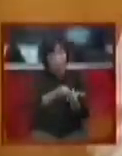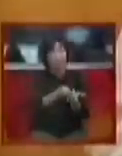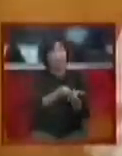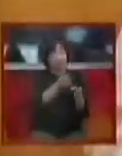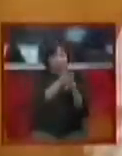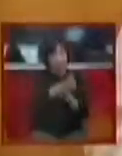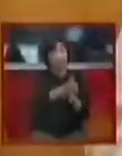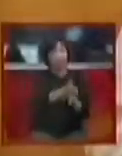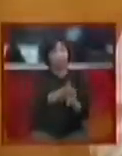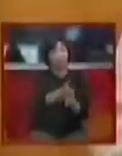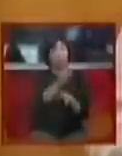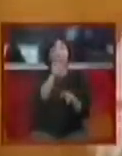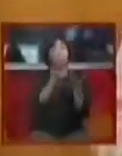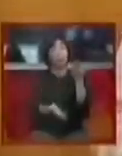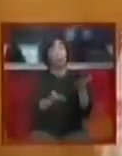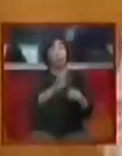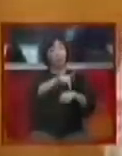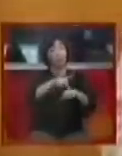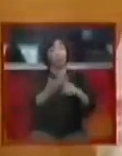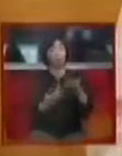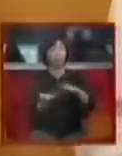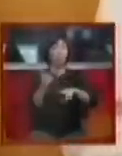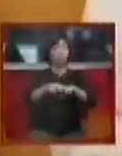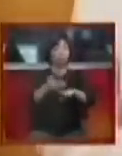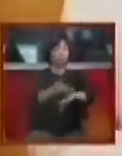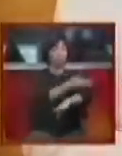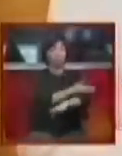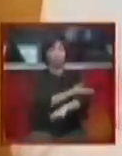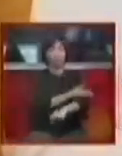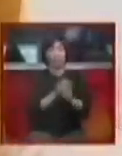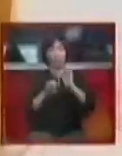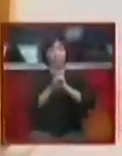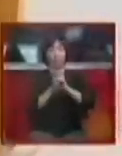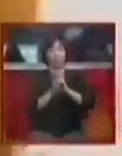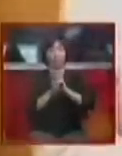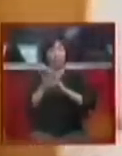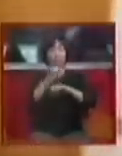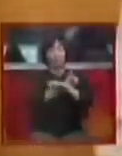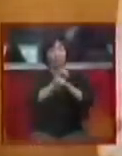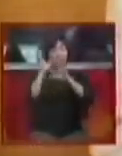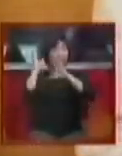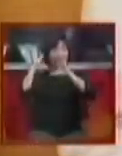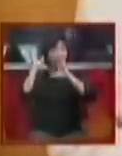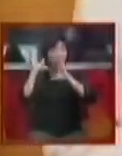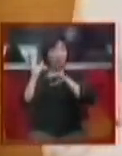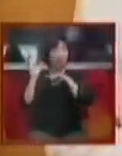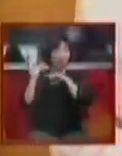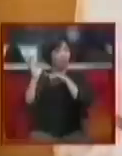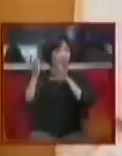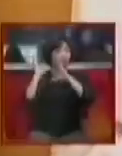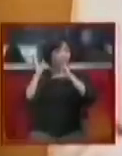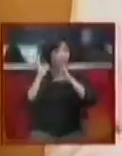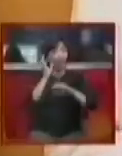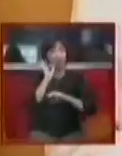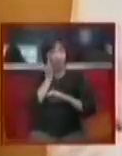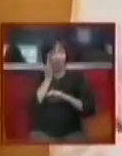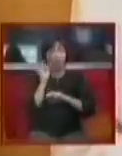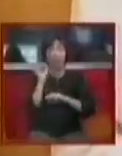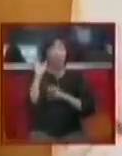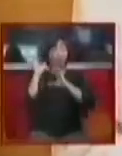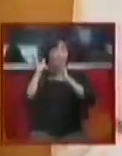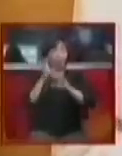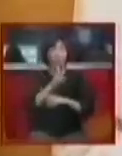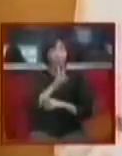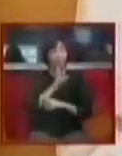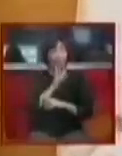kaya tayo ngayon? Tingnan rin po natin ang industriya ng niyog. Ang coconut at ang cocoa water